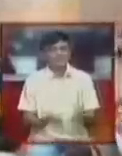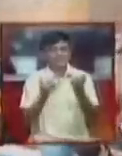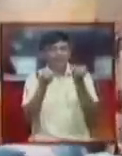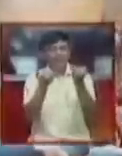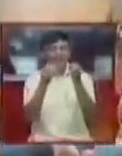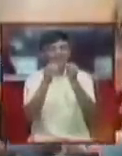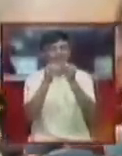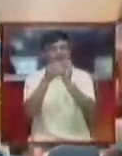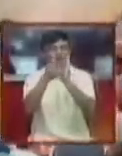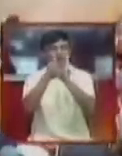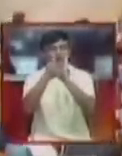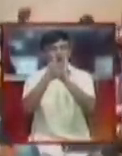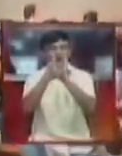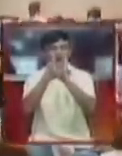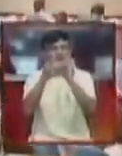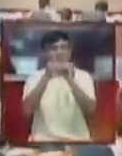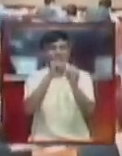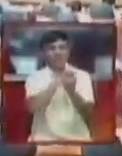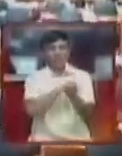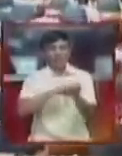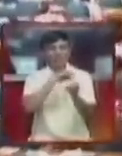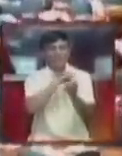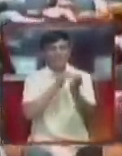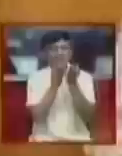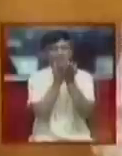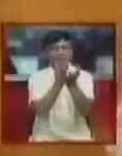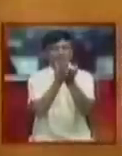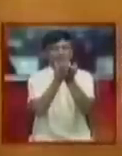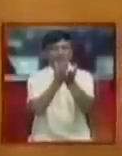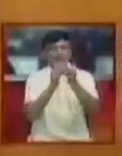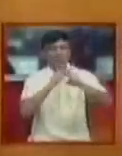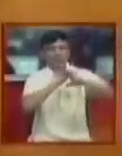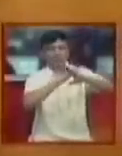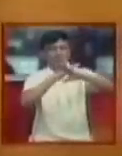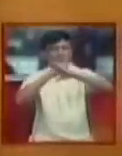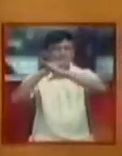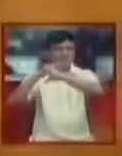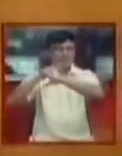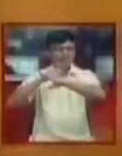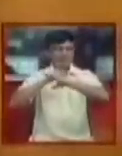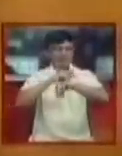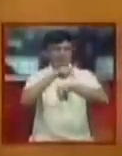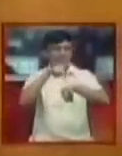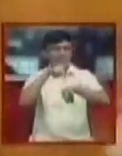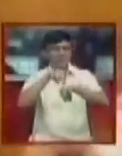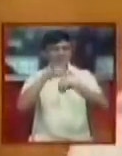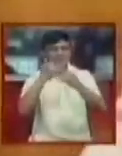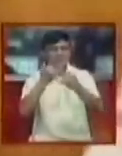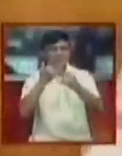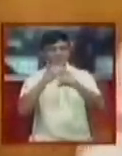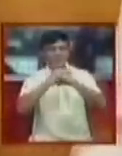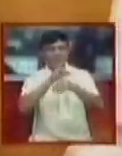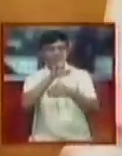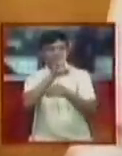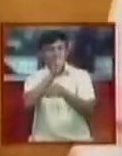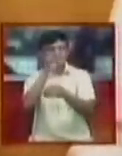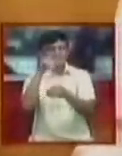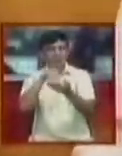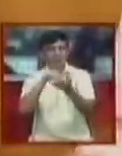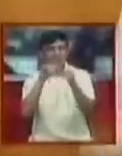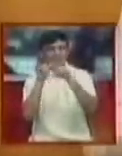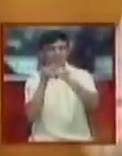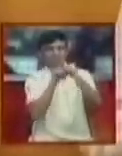Ngayon po, mga high-tech at dekalidad na barko na ang tatanod sa 36,000 kilometers nating